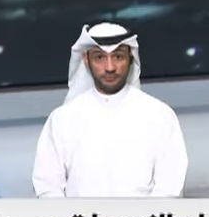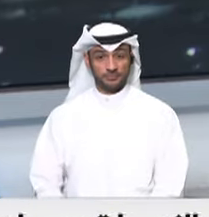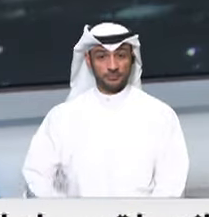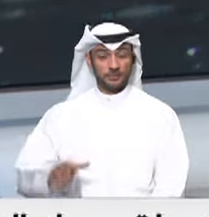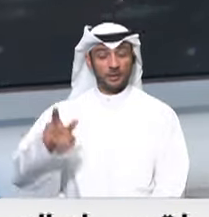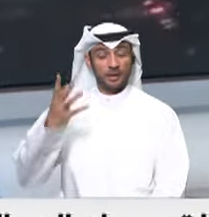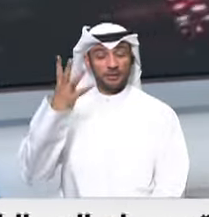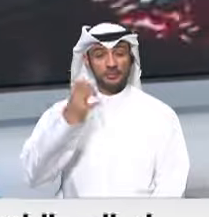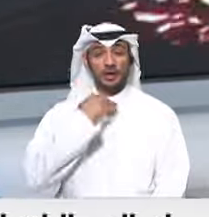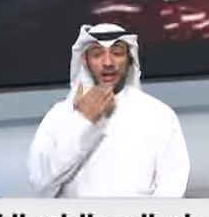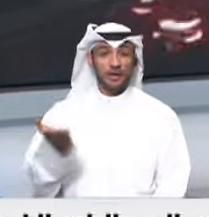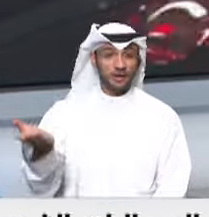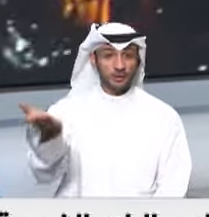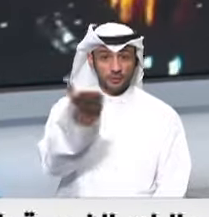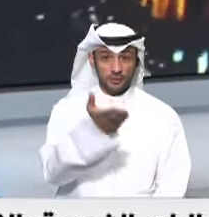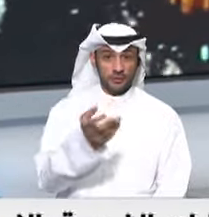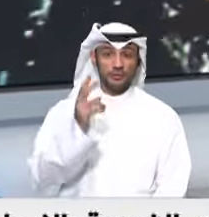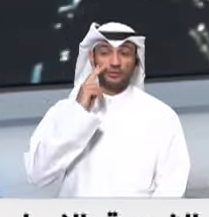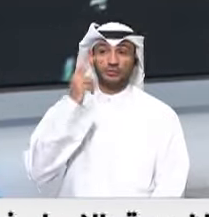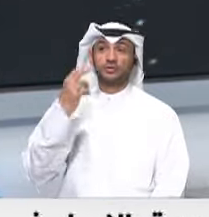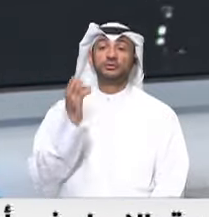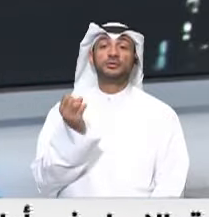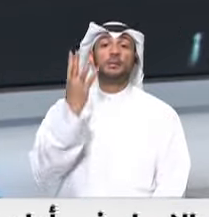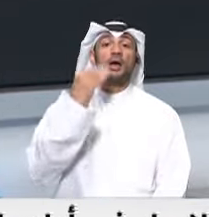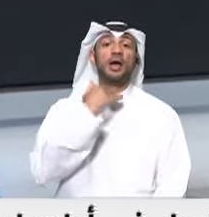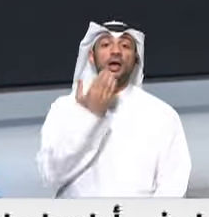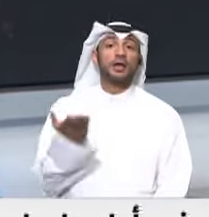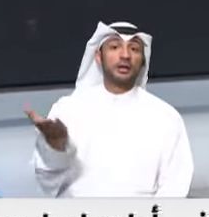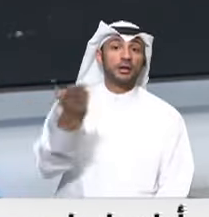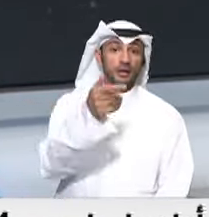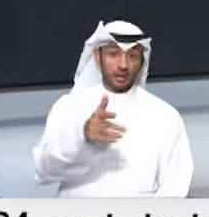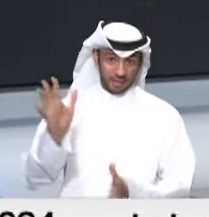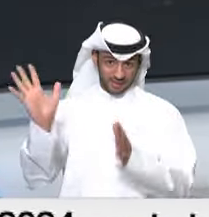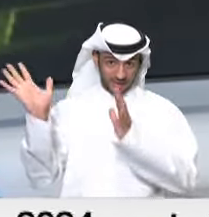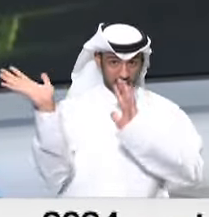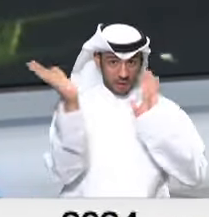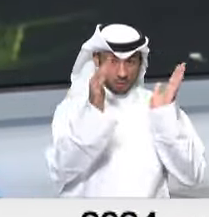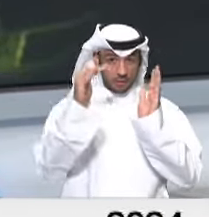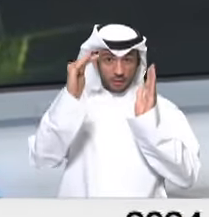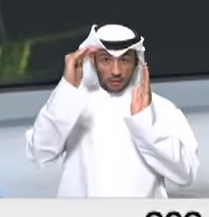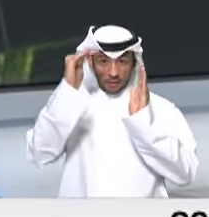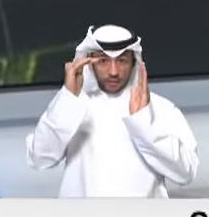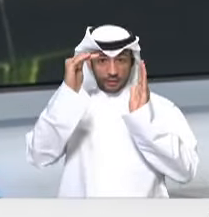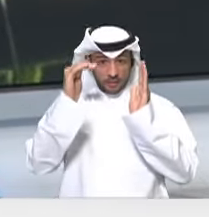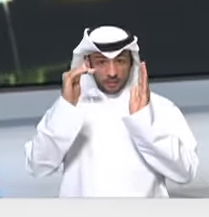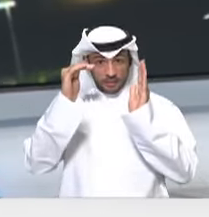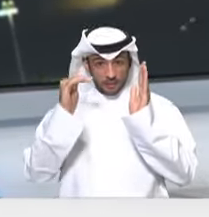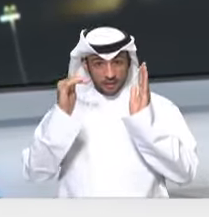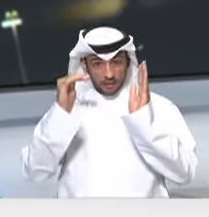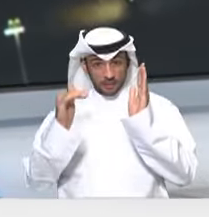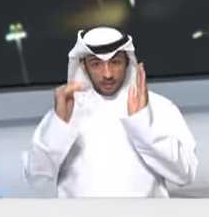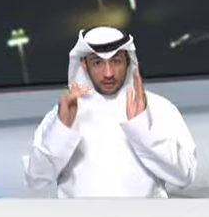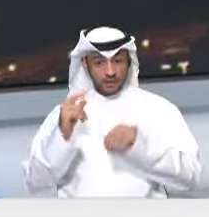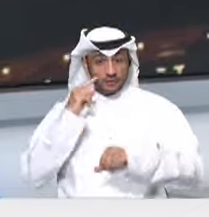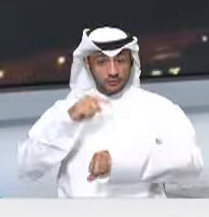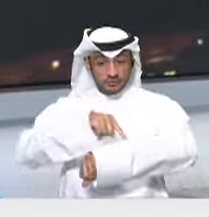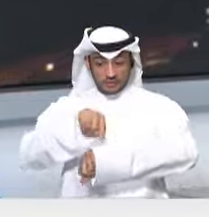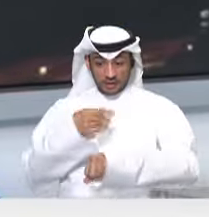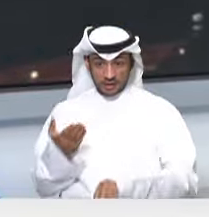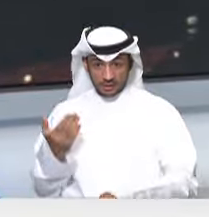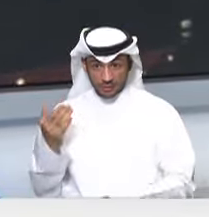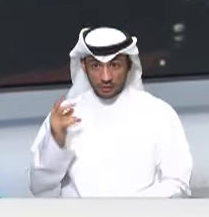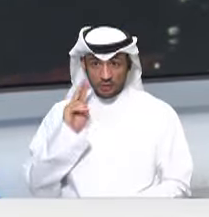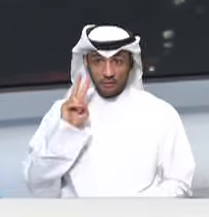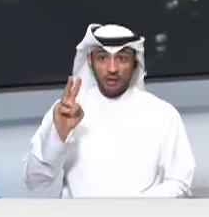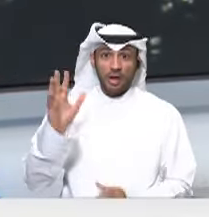اسعد الله اوقاتكم اعزائي المشاهدين وصبحكم الله بالخير الهواء تدريجيا سرعته قاعد تتراجع وتدريجيا خلال الساعات القليله المقبله